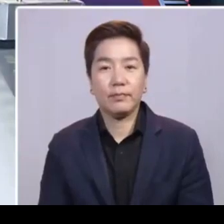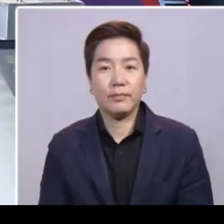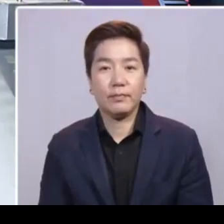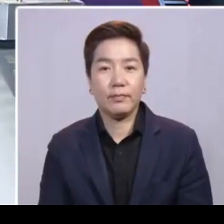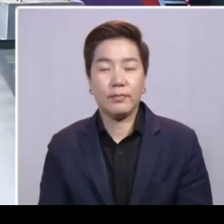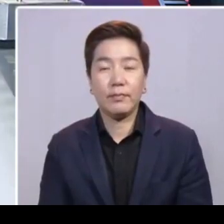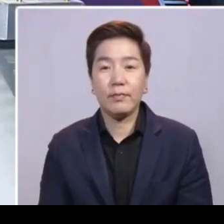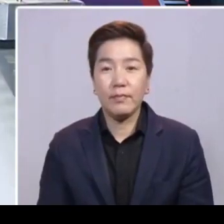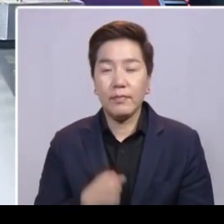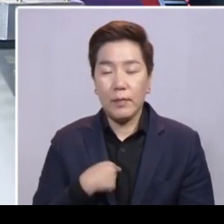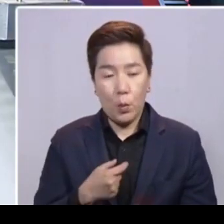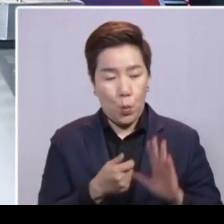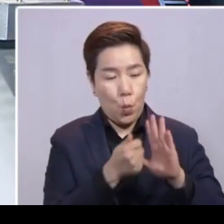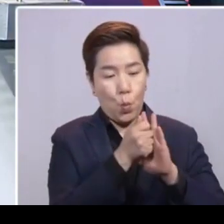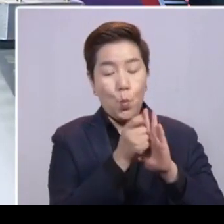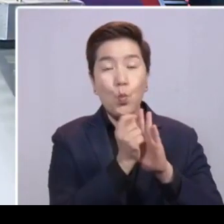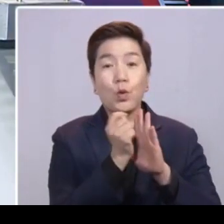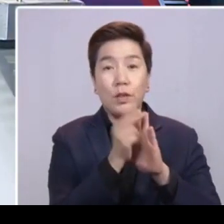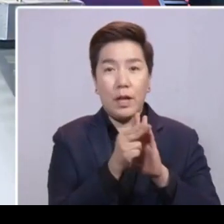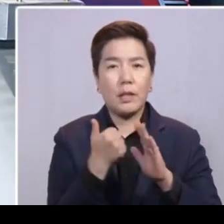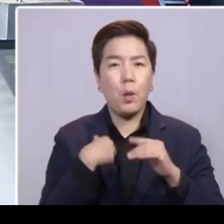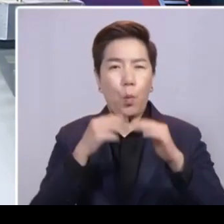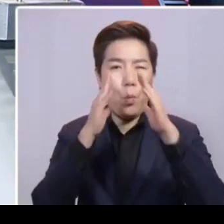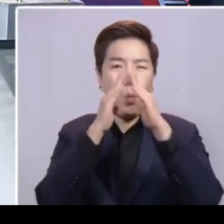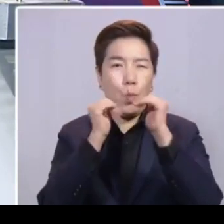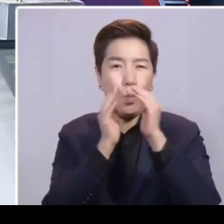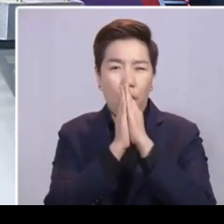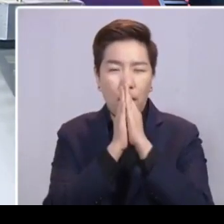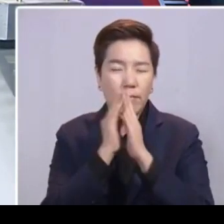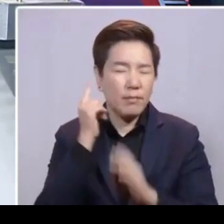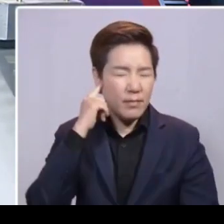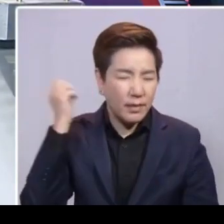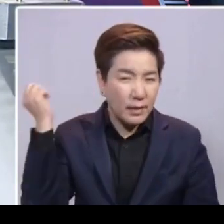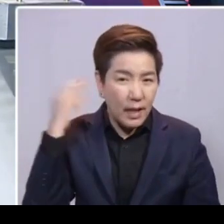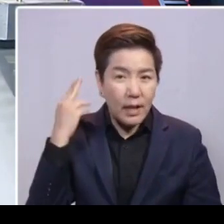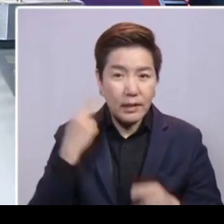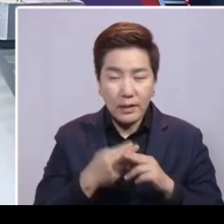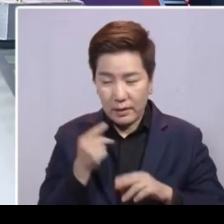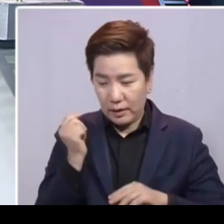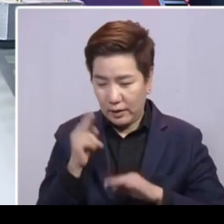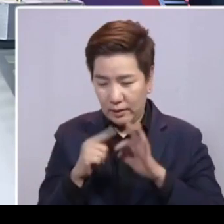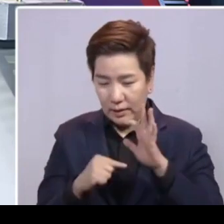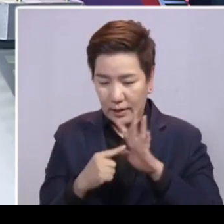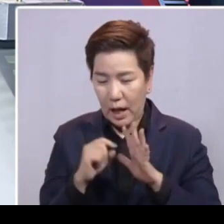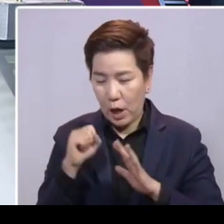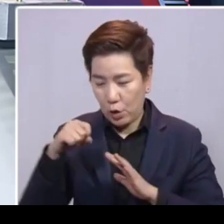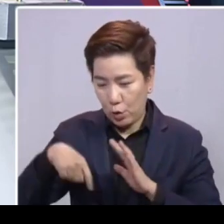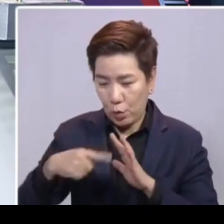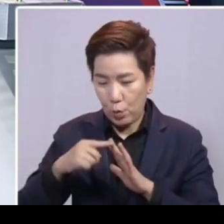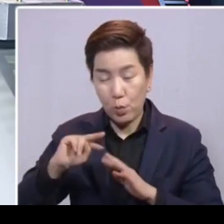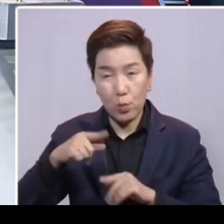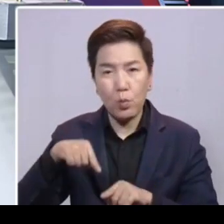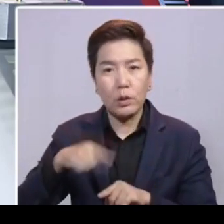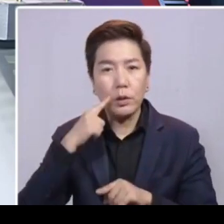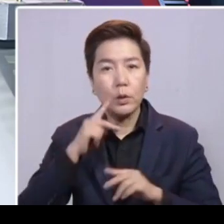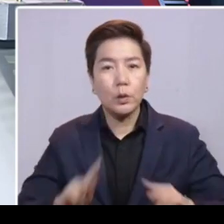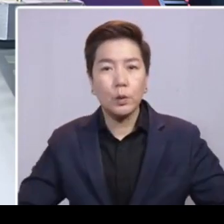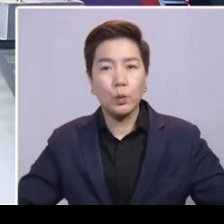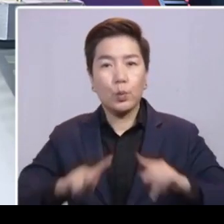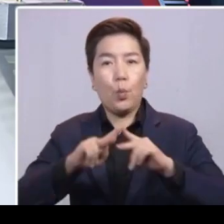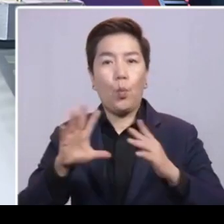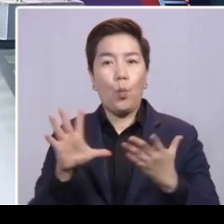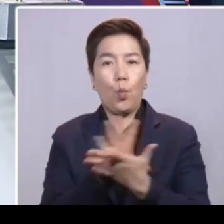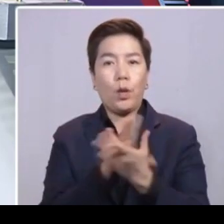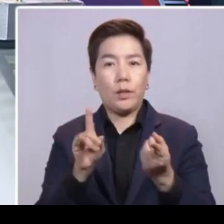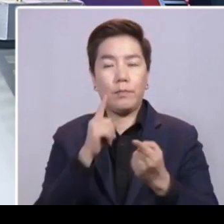พูดถึงจังหวัดอุทัยธานีนะคะวัดชื่อดังก็ต้องวัดท่าซุงค่ะหรือว่าเรียกอีกชื่อหนึ่งก็คือวัดจันทารามนั่นเองทางกระทรวงวัฒนธรรม